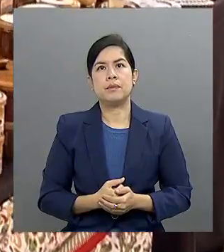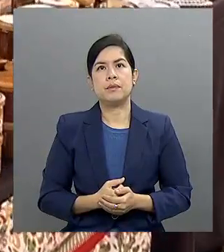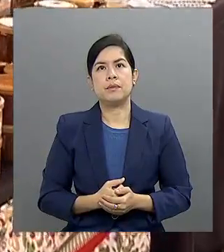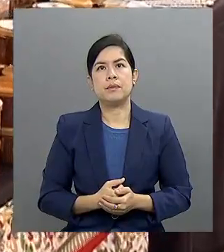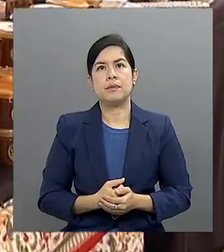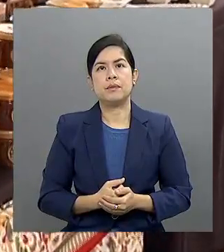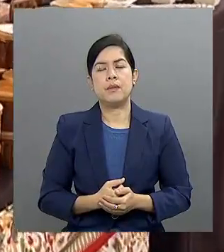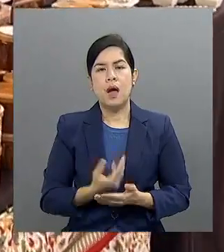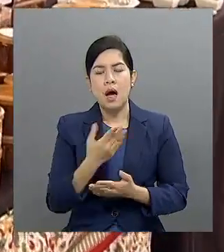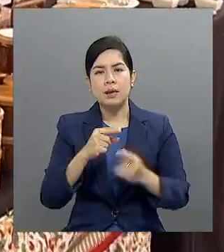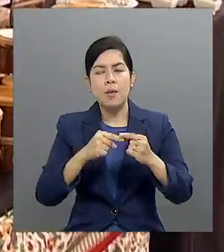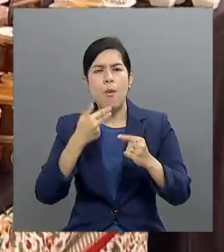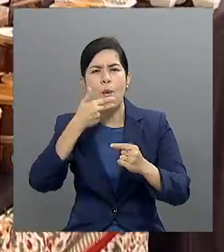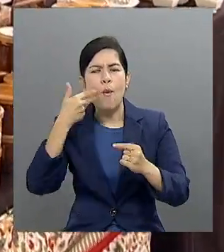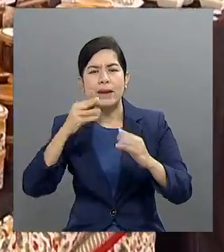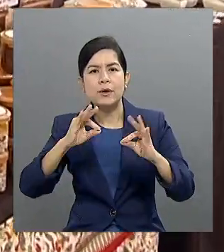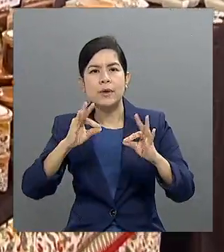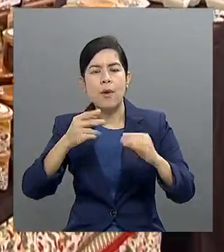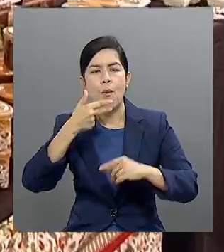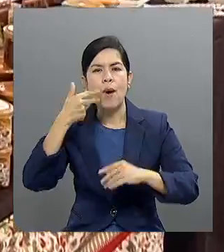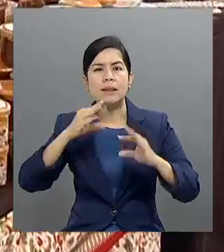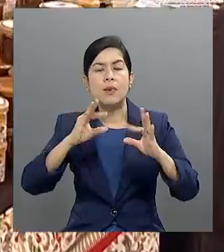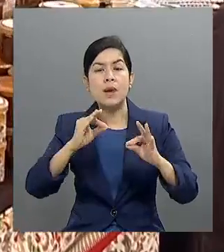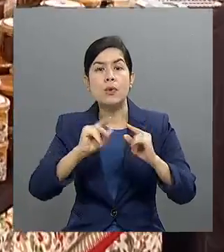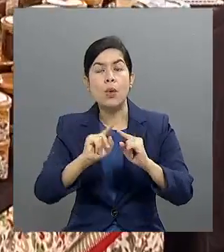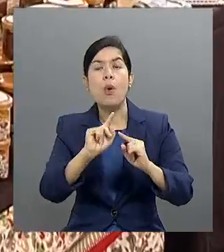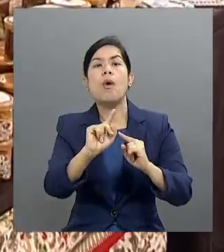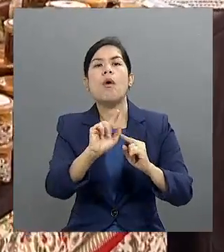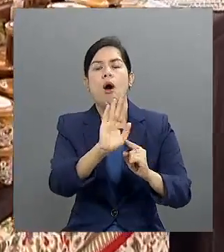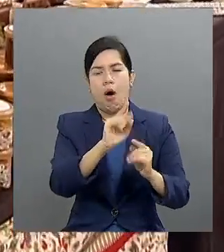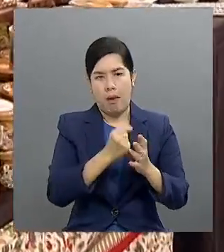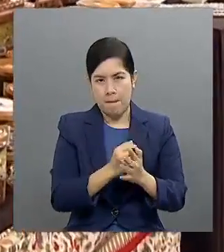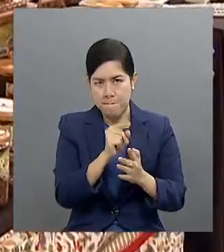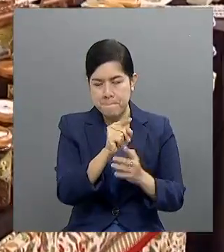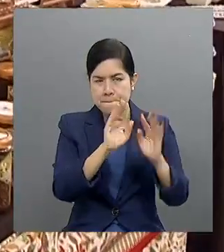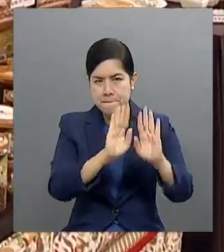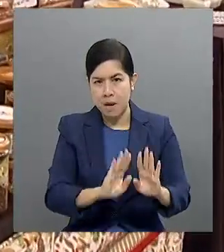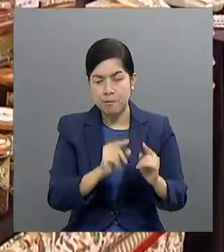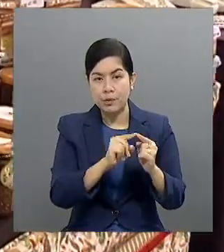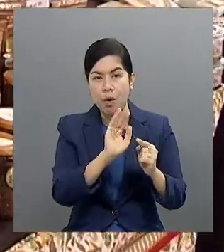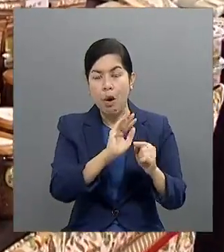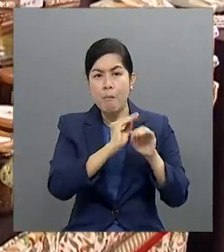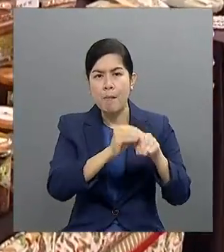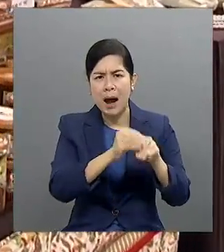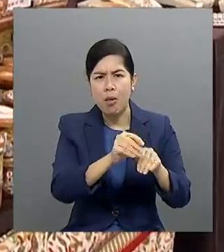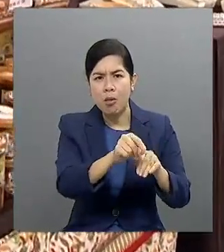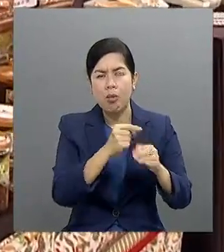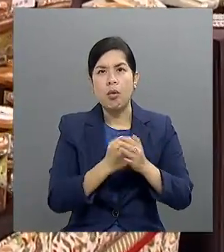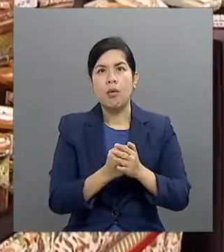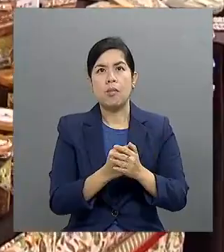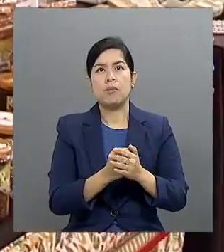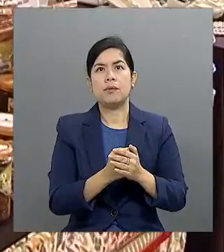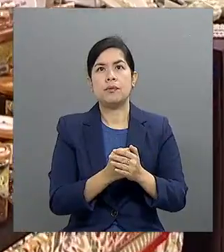ก็น้ำตาลปี๊บเป็นน้ำตาลมะพร้าวนะคะของเราอาจจะใส่ขนาดนี้เพราะว่า เราชอบหวาน นิดนึง